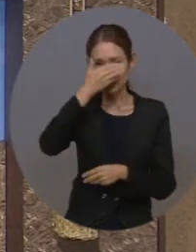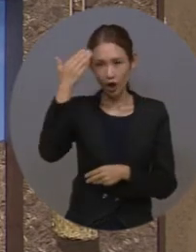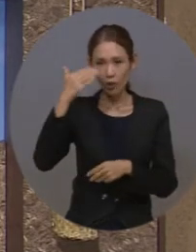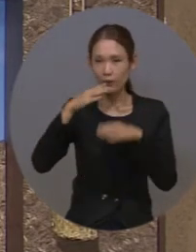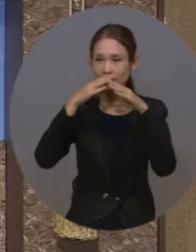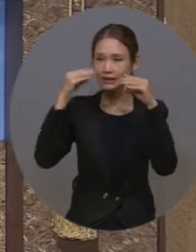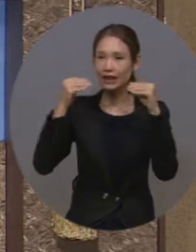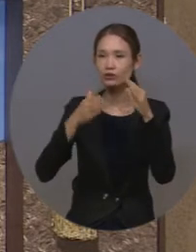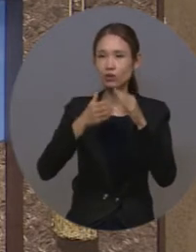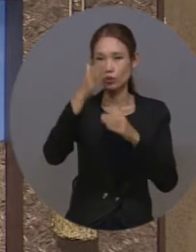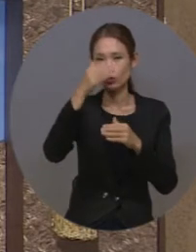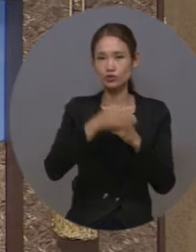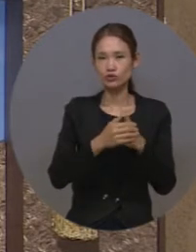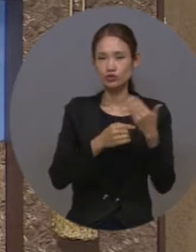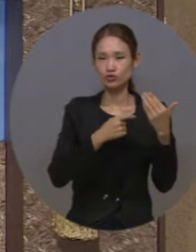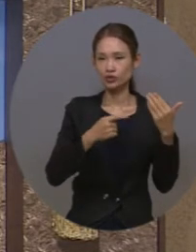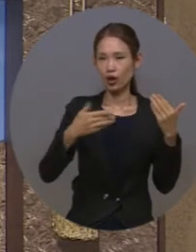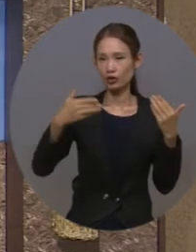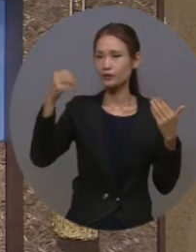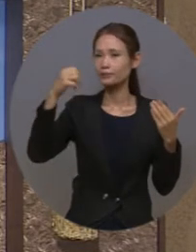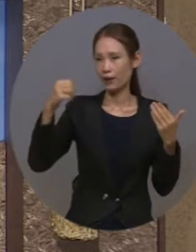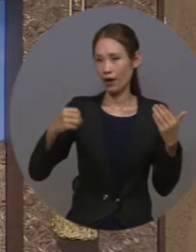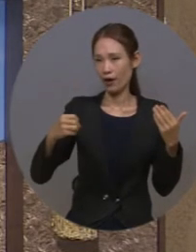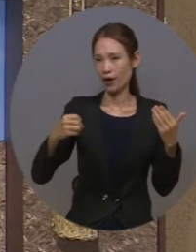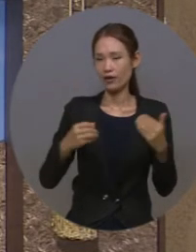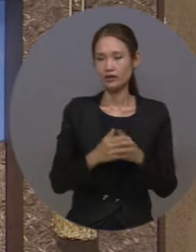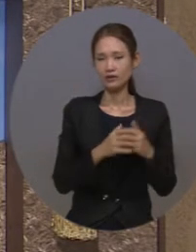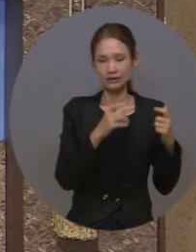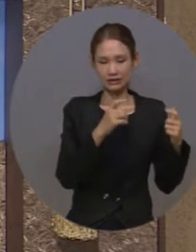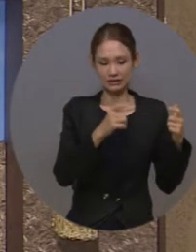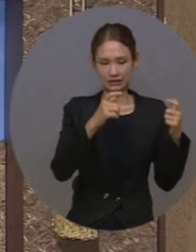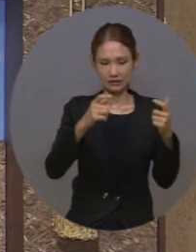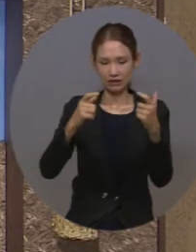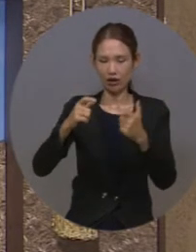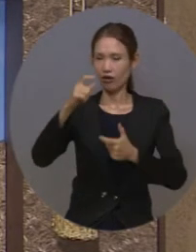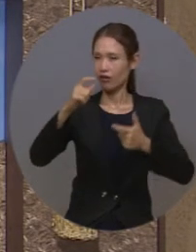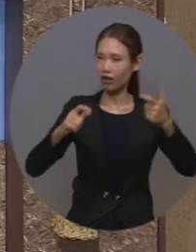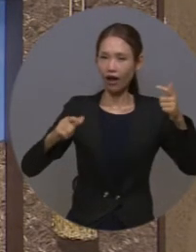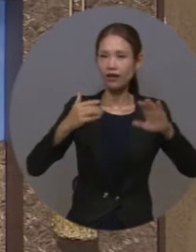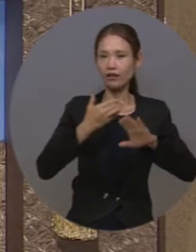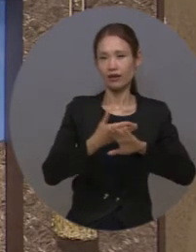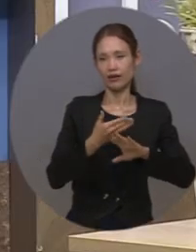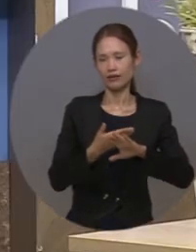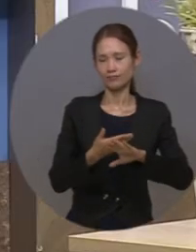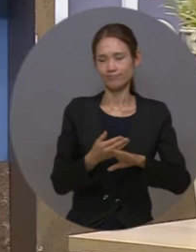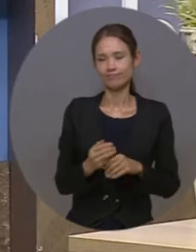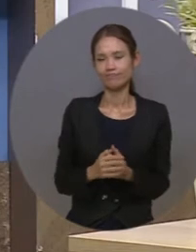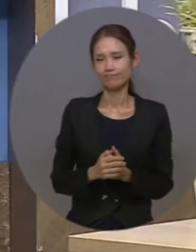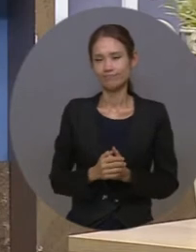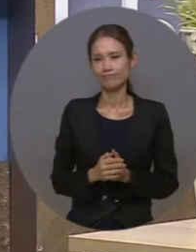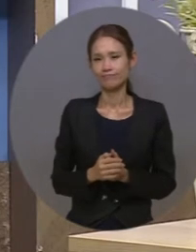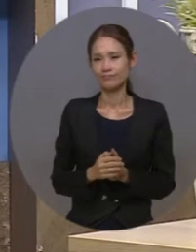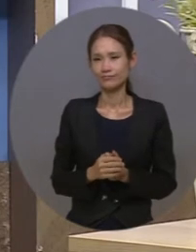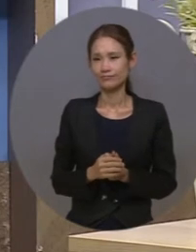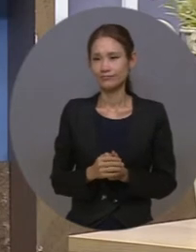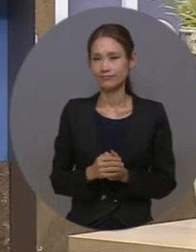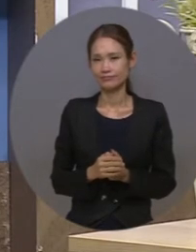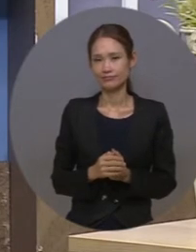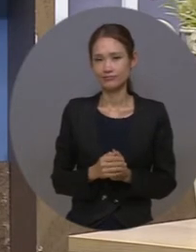세종시 네. 9.9%가 되겠습니다. 아, 이게 지역 간에 또 편차가 있네요. 그렇죠. 예. 그러면은